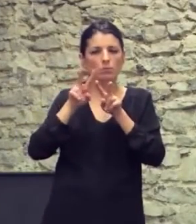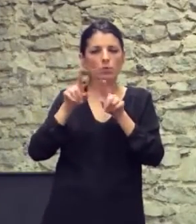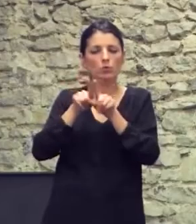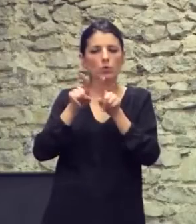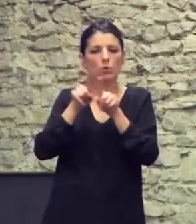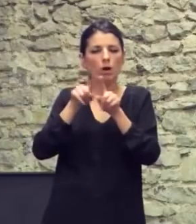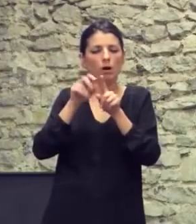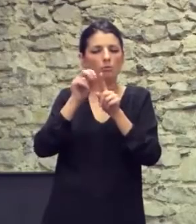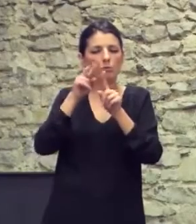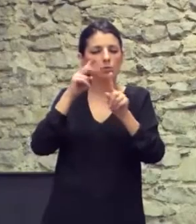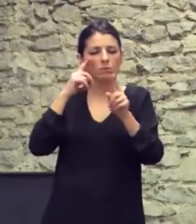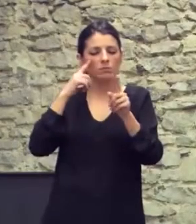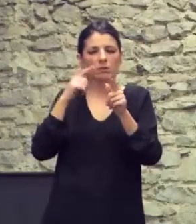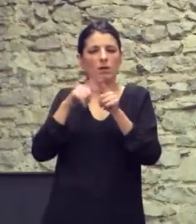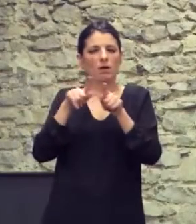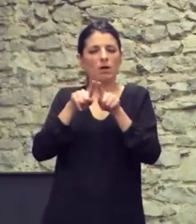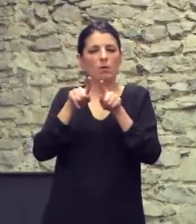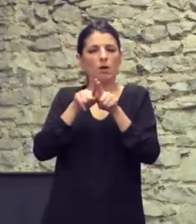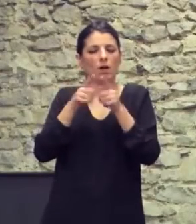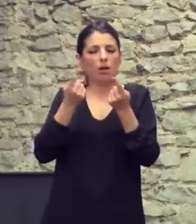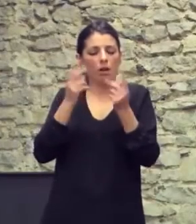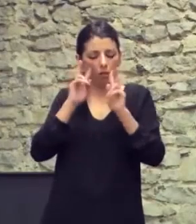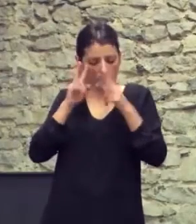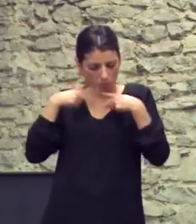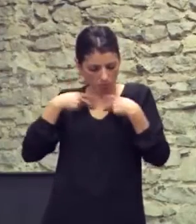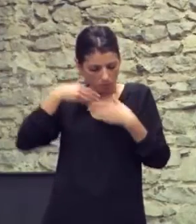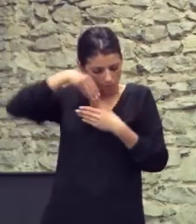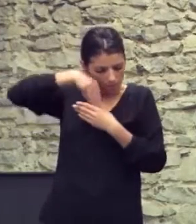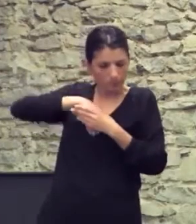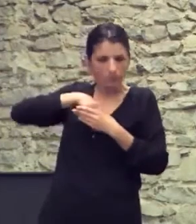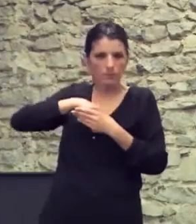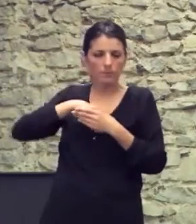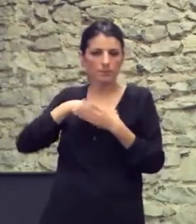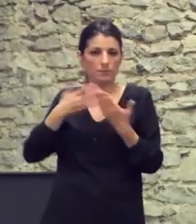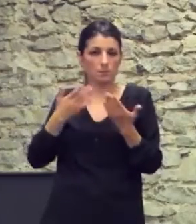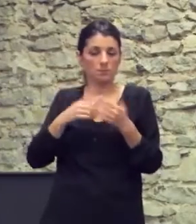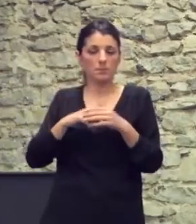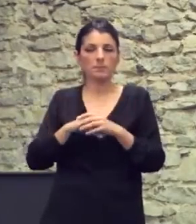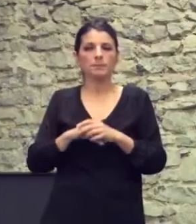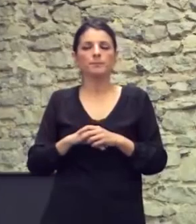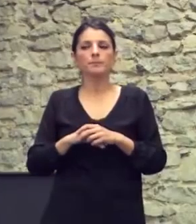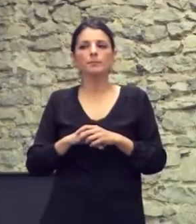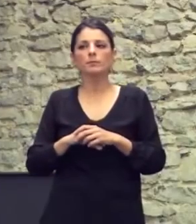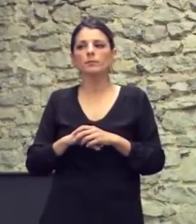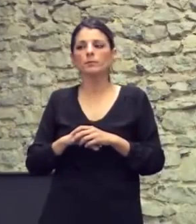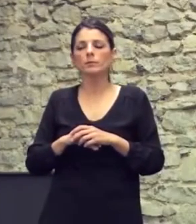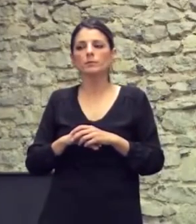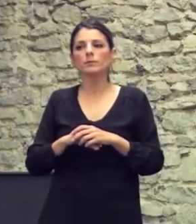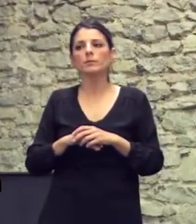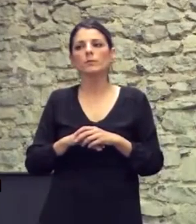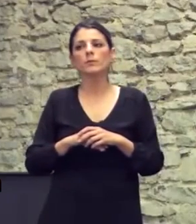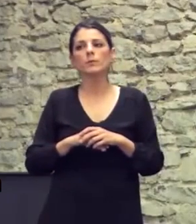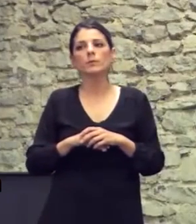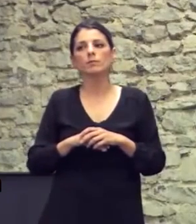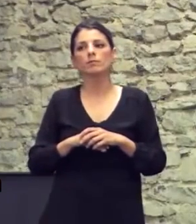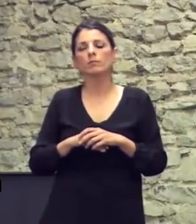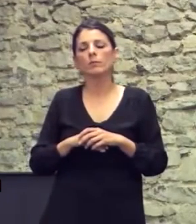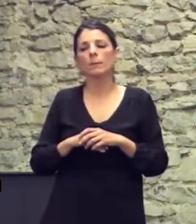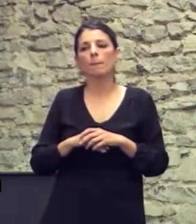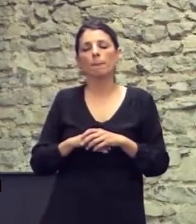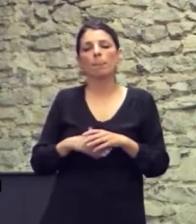psikoanalistaren sofan egongo bagina bezala etengabean, ez? Eta uste dut eskolan ere gaiari hortik eusten diogula. Eta